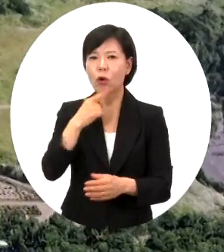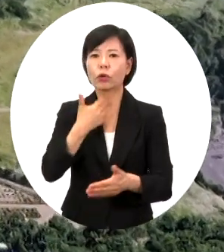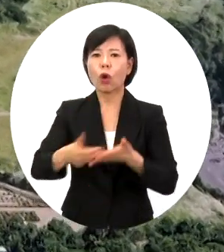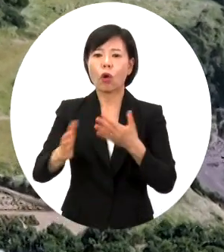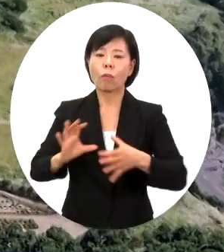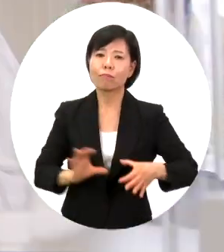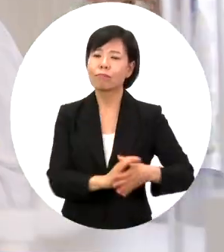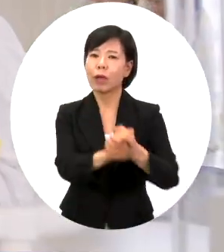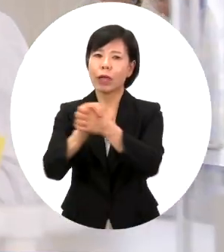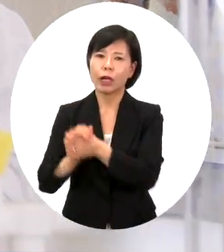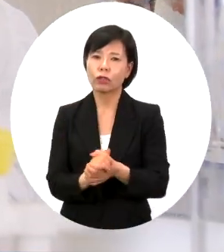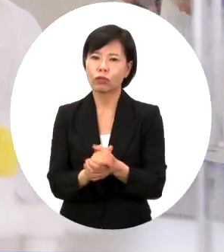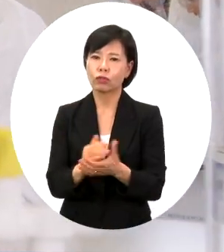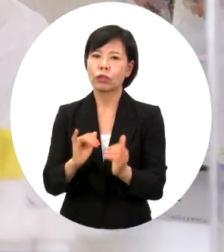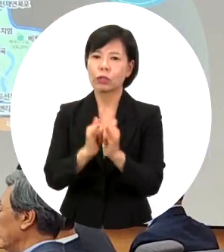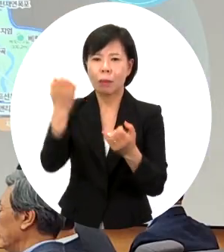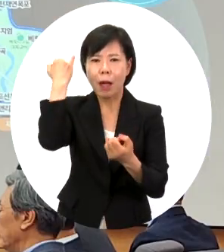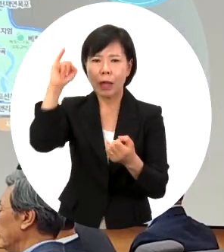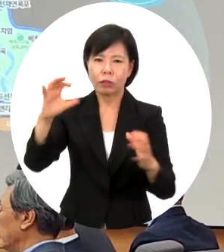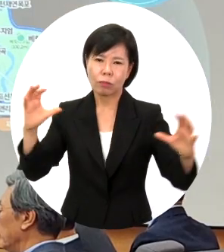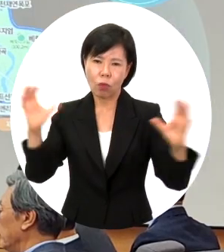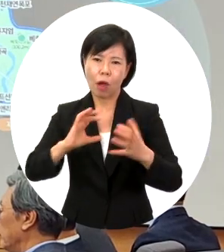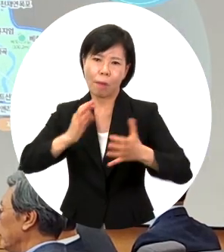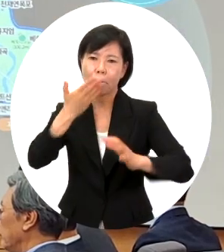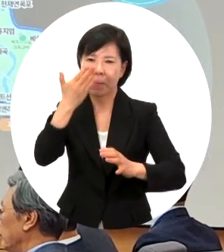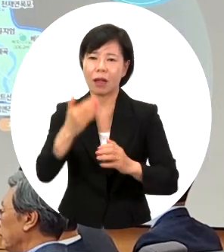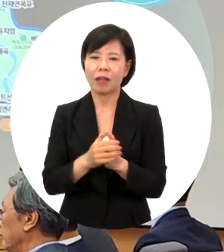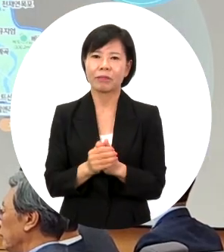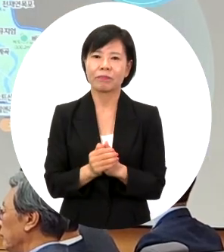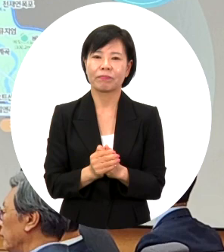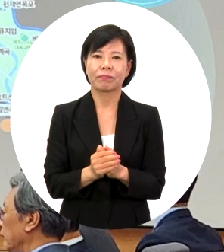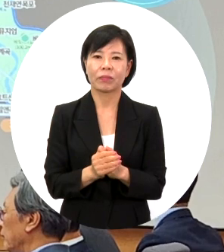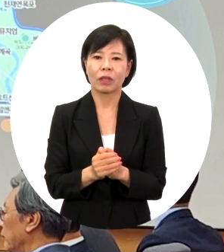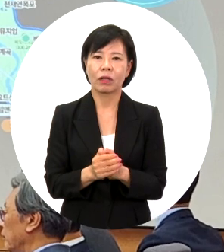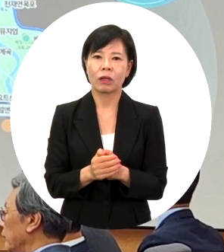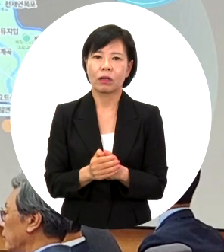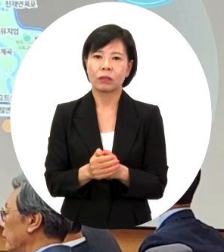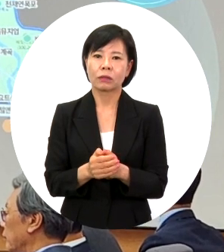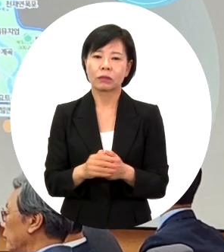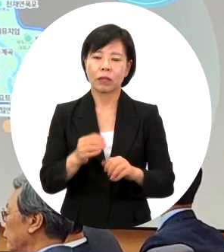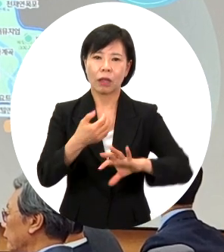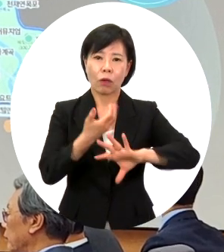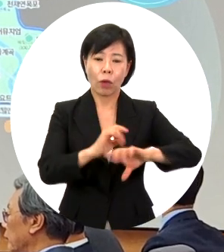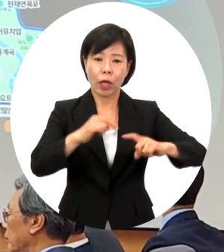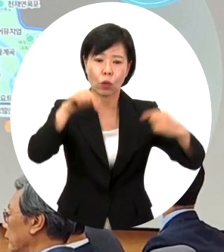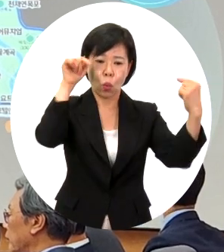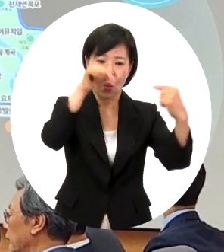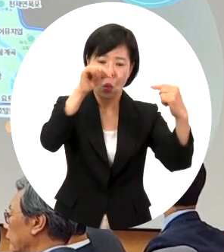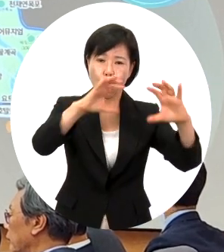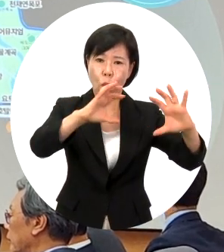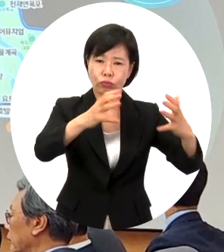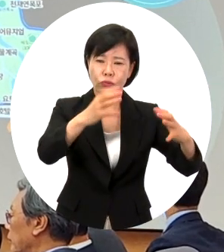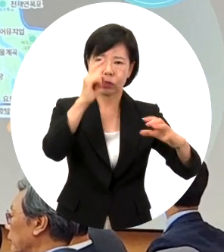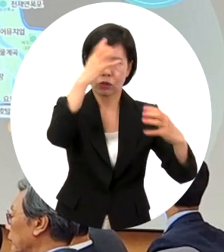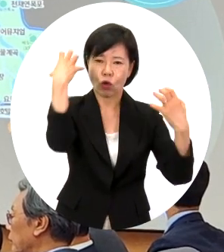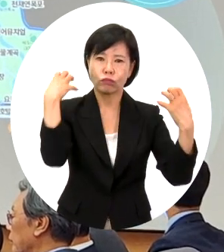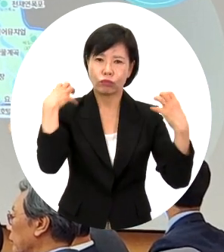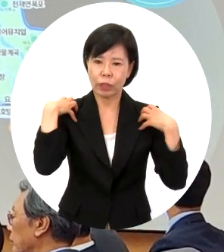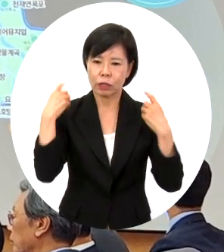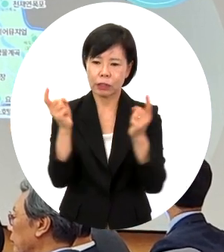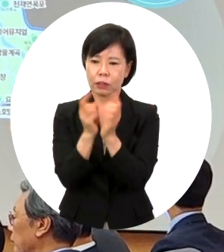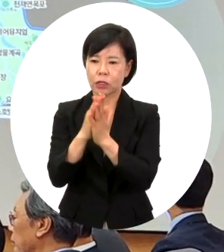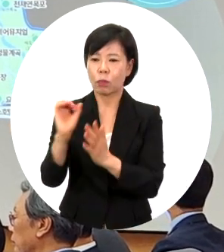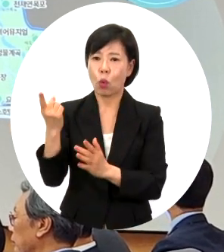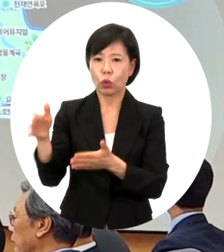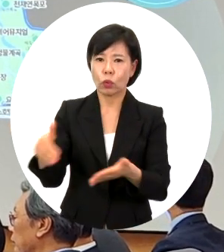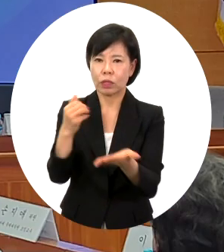경험을 공유하고 인적 교류를 촉진할 것으로 기대됩니다. 한편 지난 7일 외교부에서 오영훈 지사와 현직